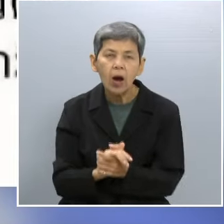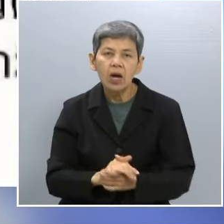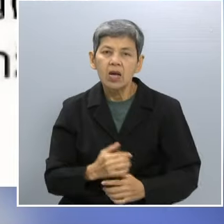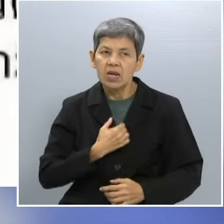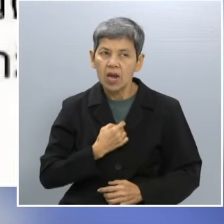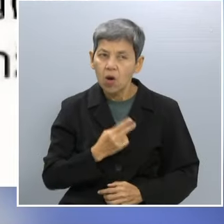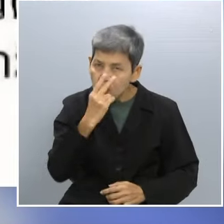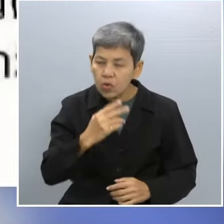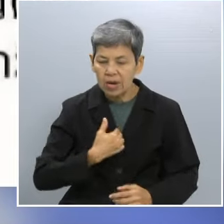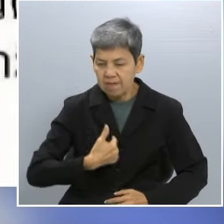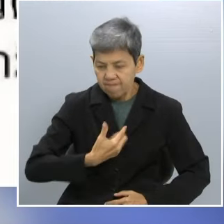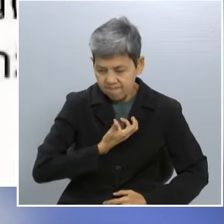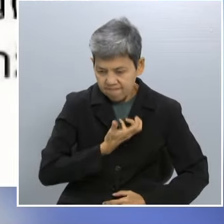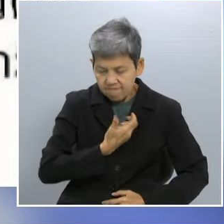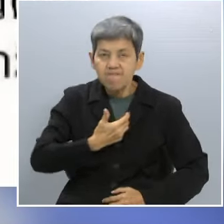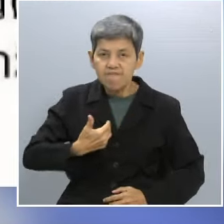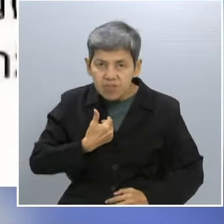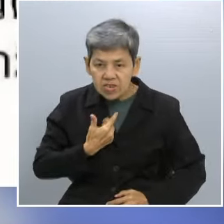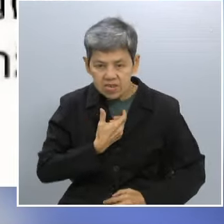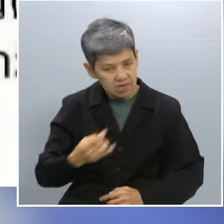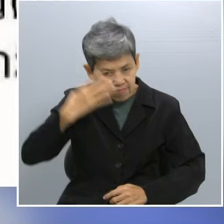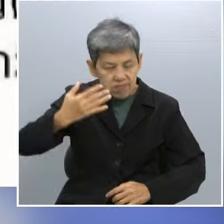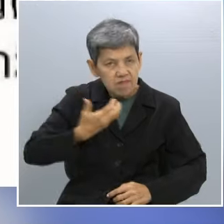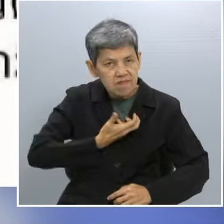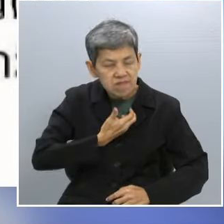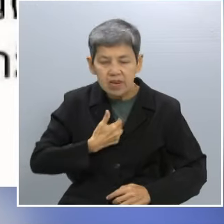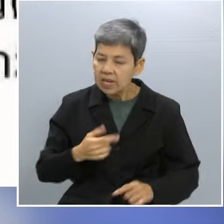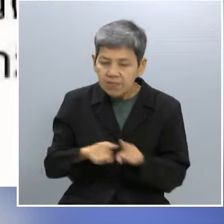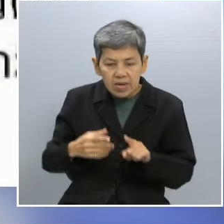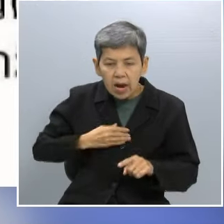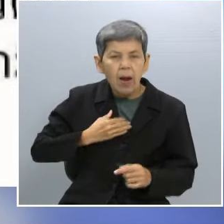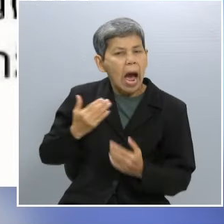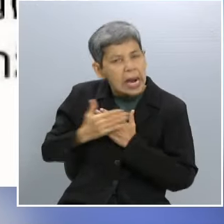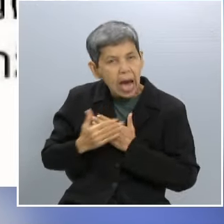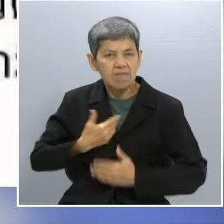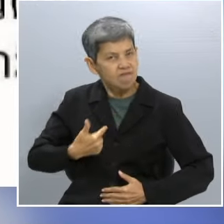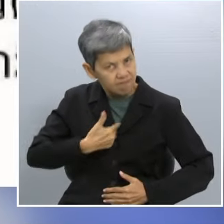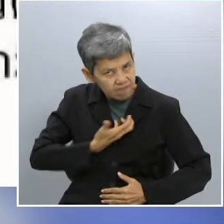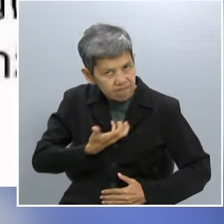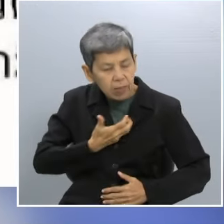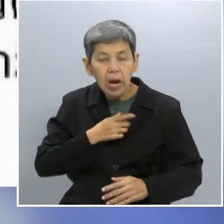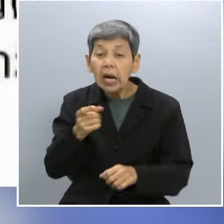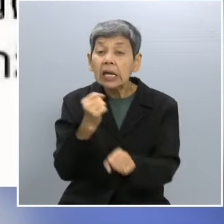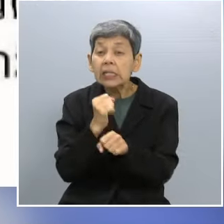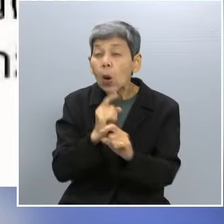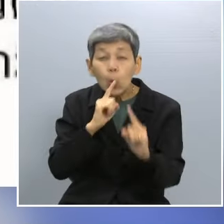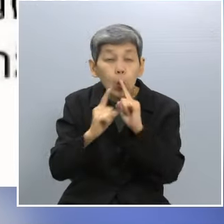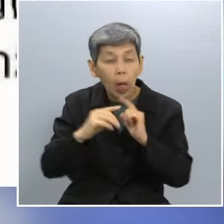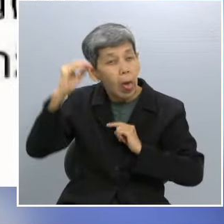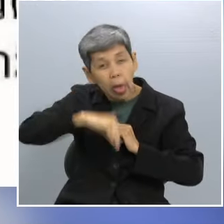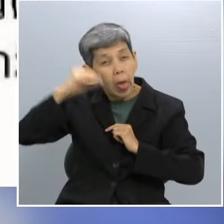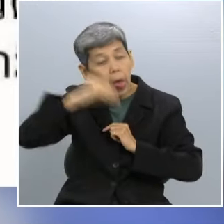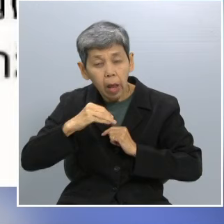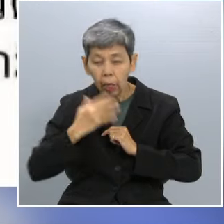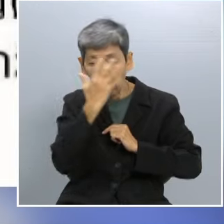กูเจ็บช้ำกับสิ่งที่มึงทำกูเหมือนหมารักมากกูก็แค้นมากสิ่งที่มึงไม่ยอมพูดหลอกกูเห็นกูเป็น